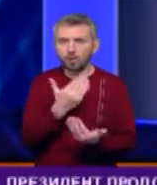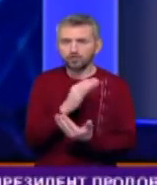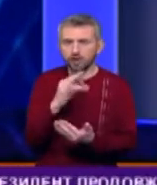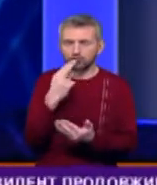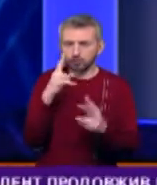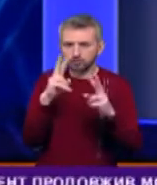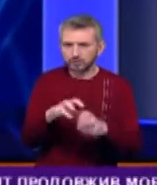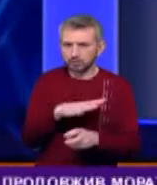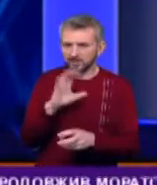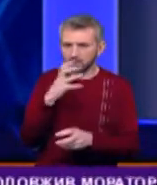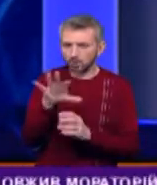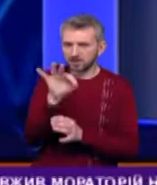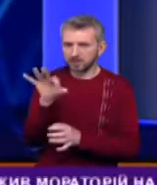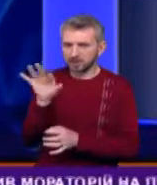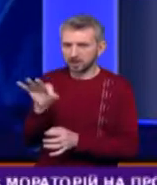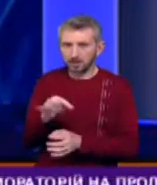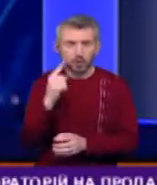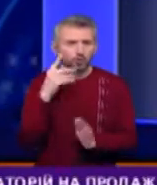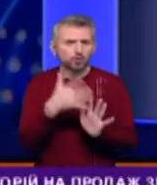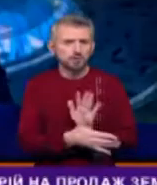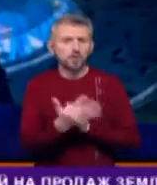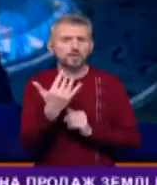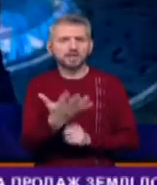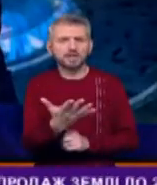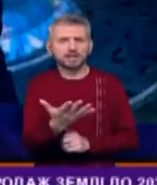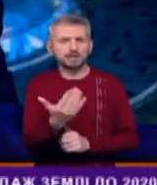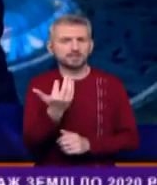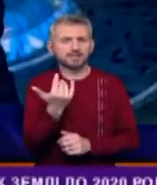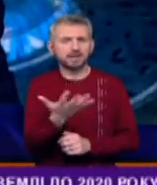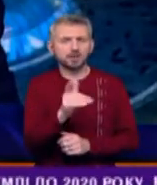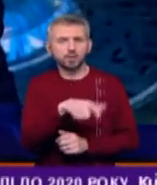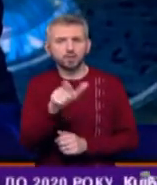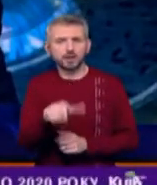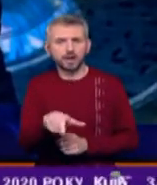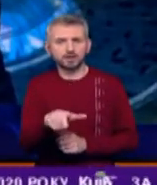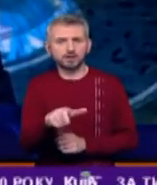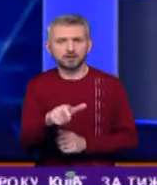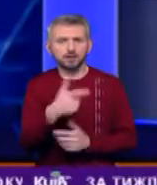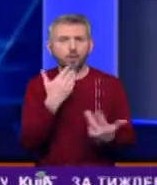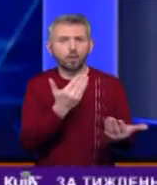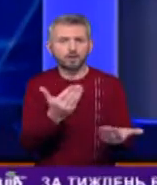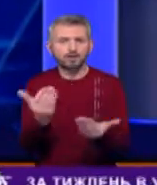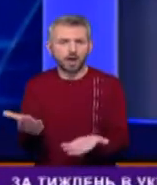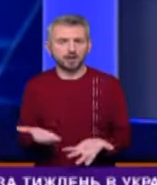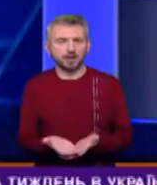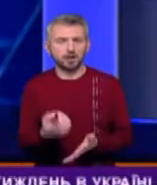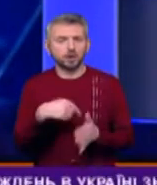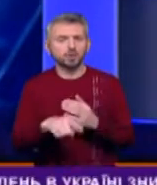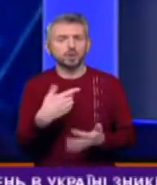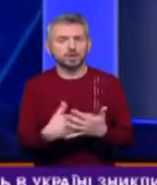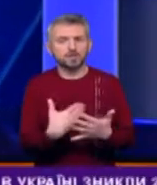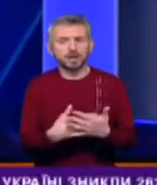серйозні виборки. Ну, зрозуміло. Скільки, скажімо, скільки людей опитали. Тому що,